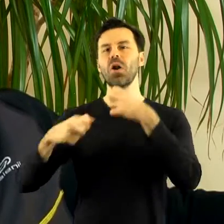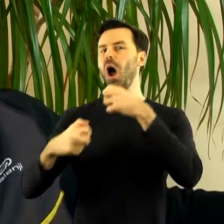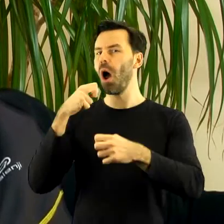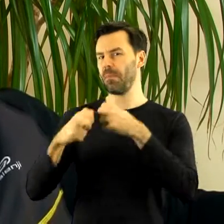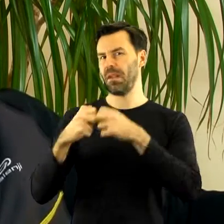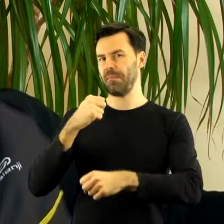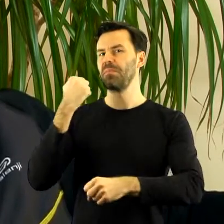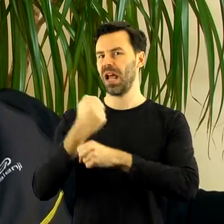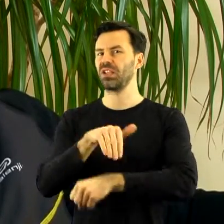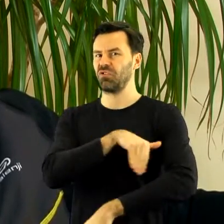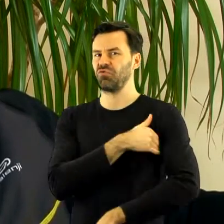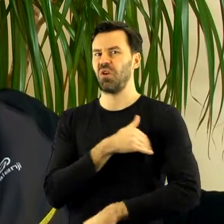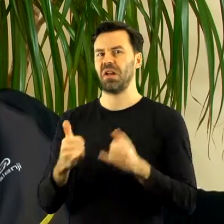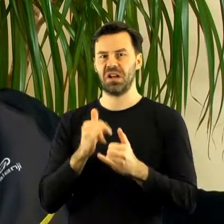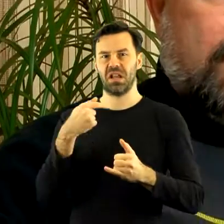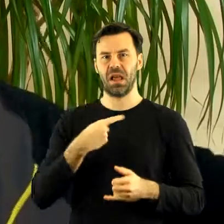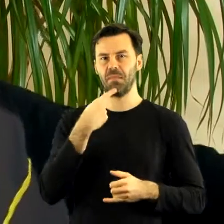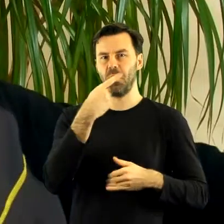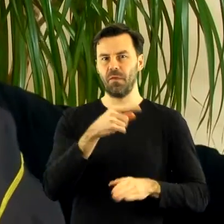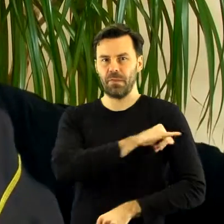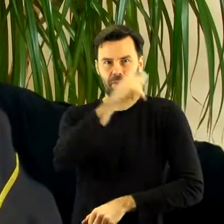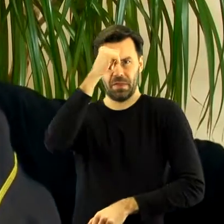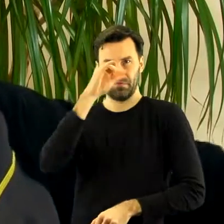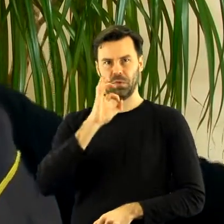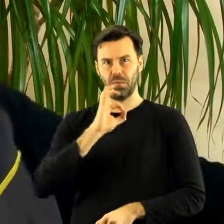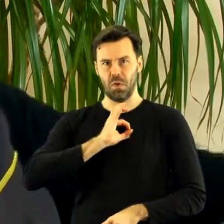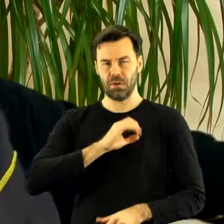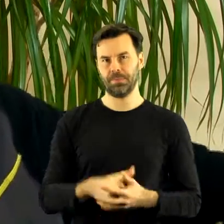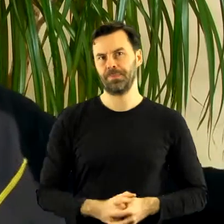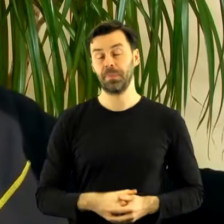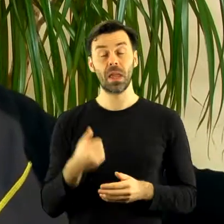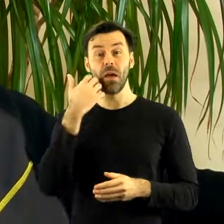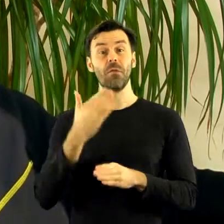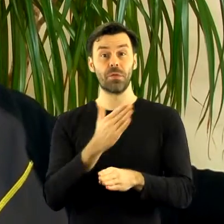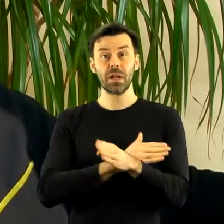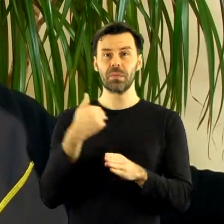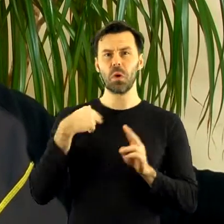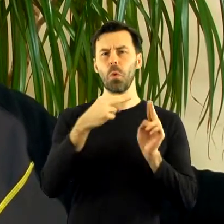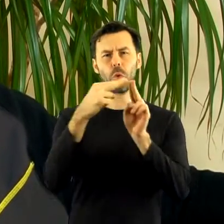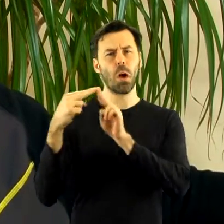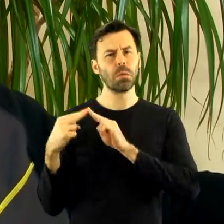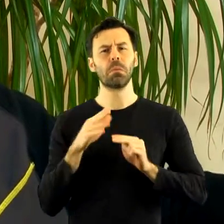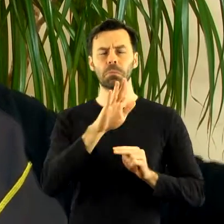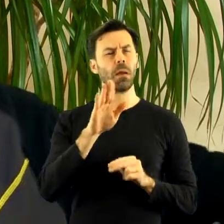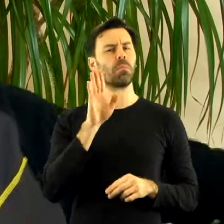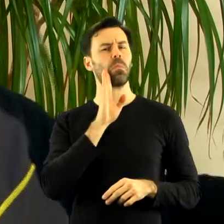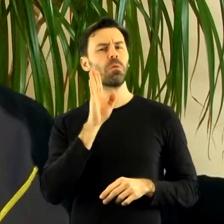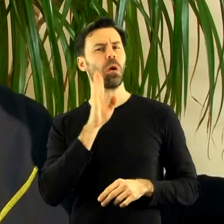mieć problemy z tego powodu. Już wcześniej kontaktowałem się z różnymi ludźmi, którzy mieli